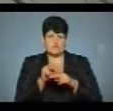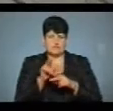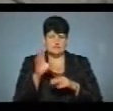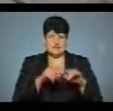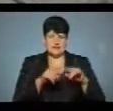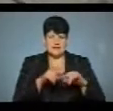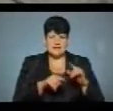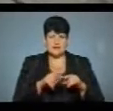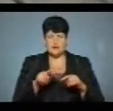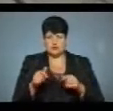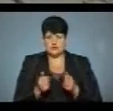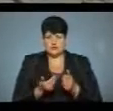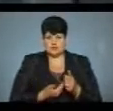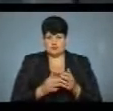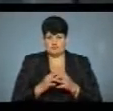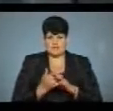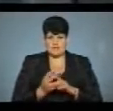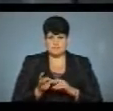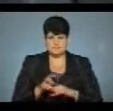рідні та люди, які живуть у селі.